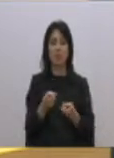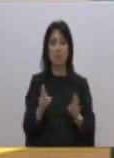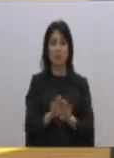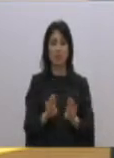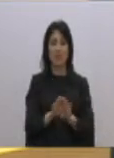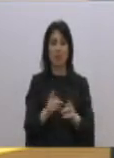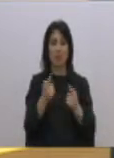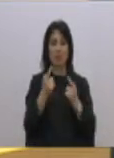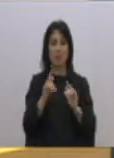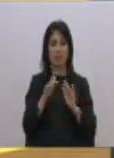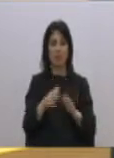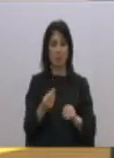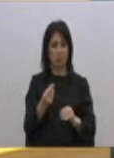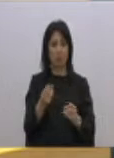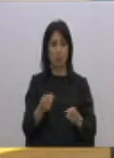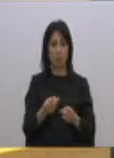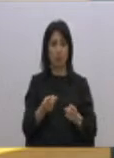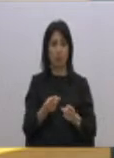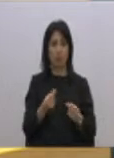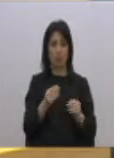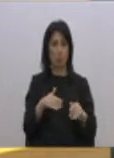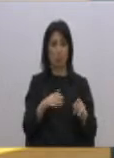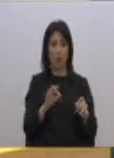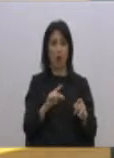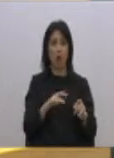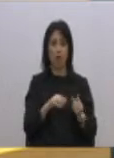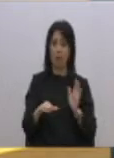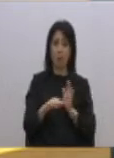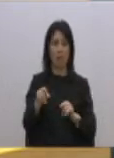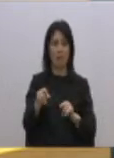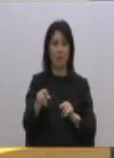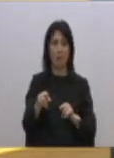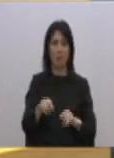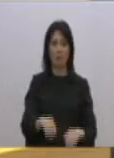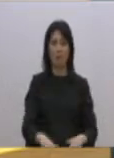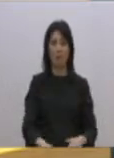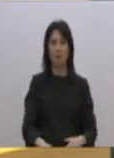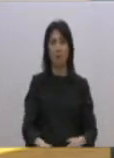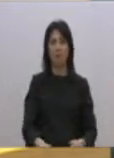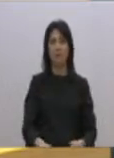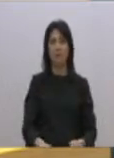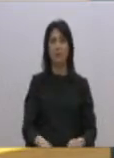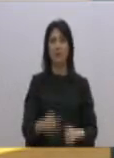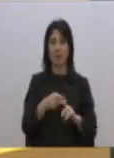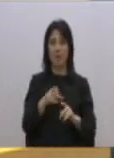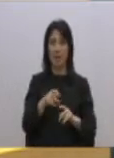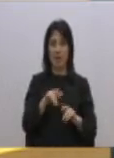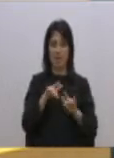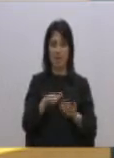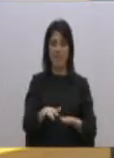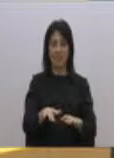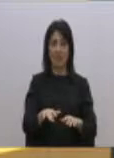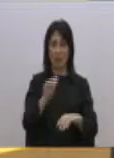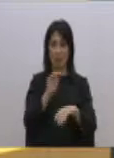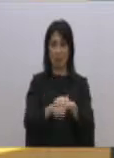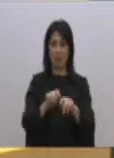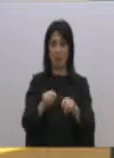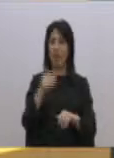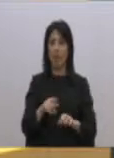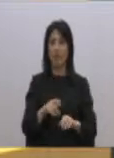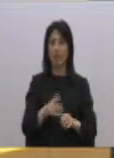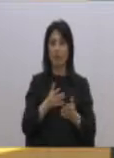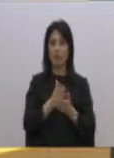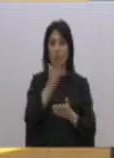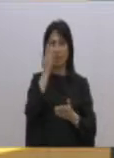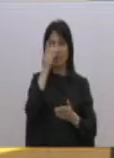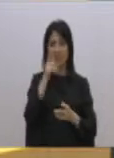მსგავსი მასშტაბური საქმეების მომზადებას და წარმატებით სამართალწარმოში. აი ეს საქმე გამხელს თქვენ, თქვენს რუსულ